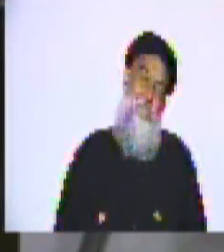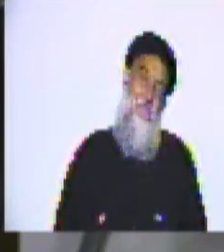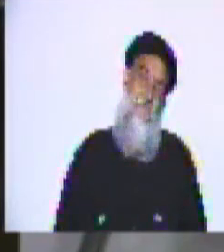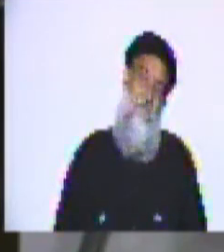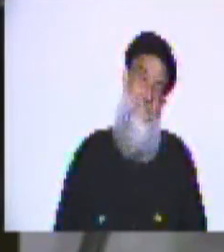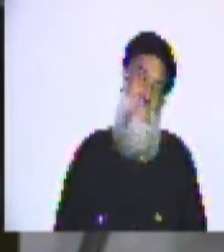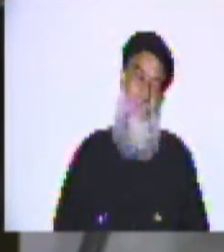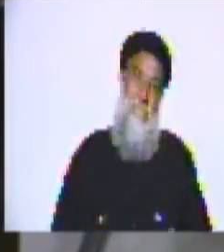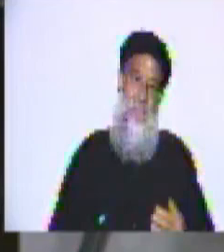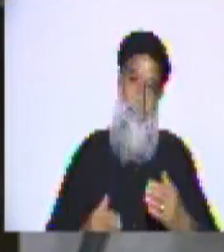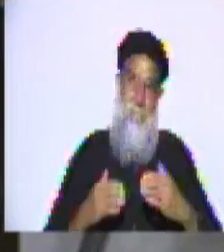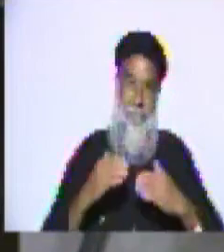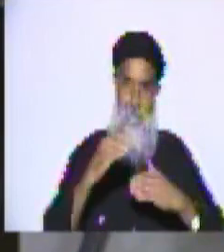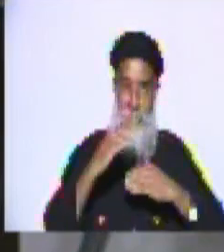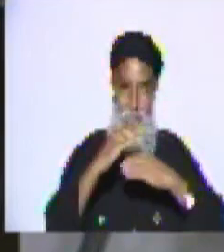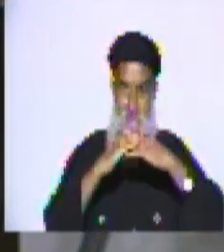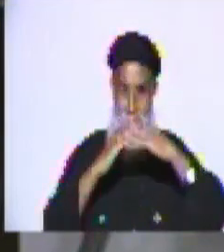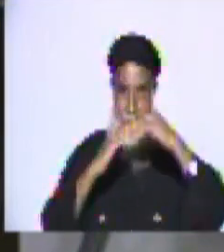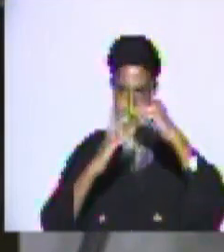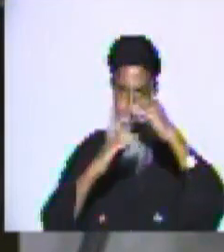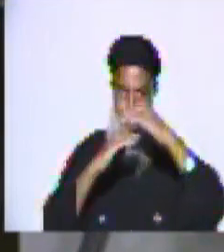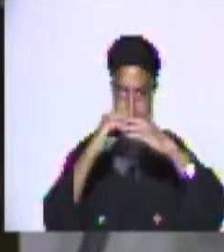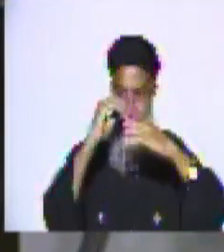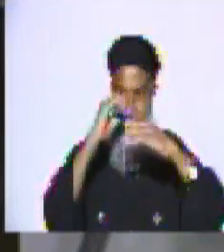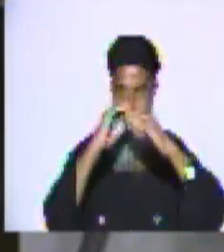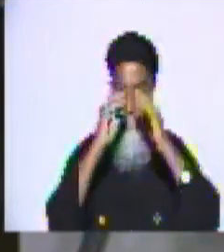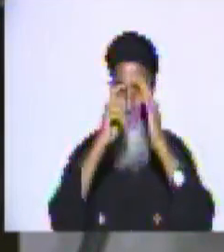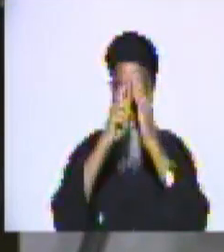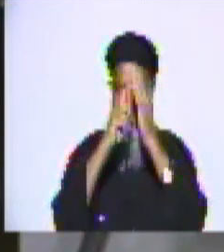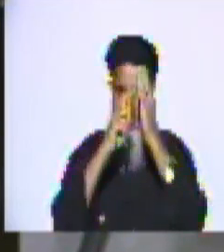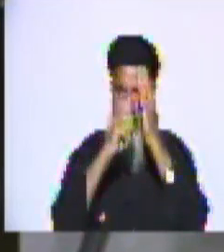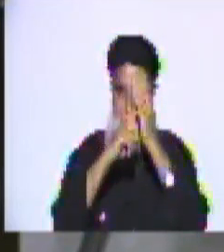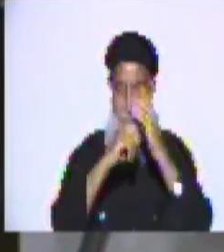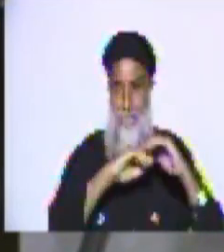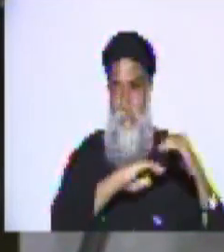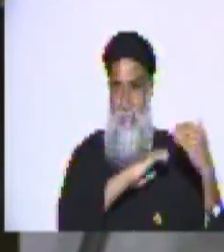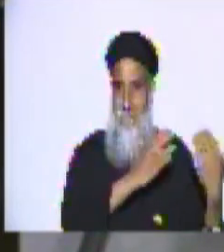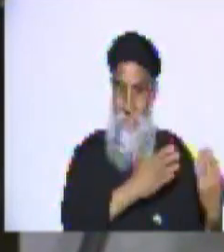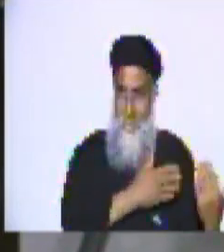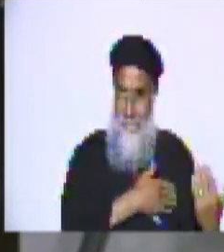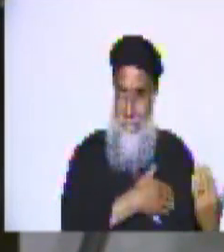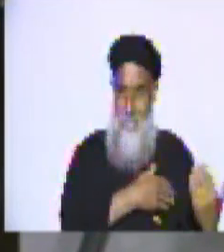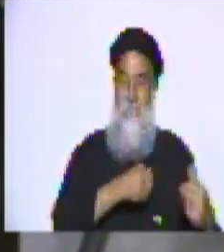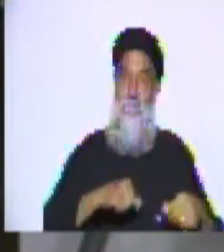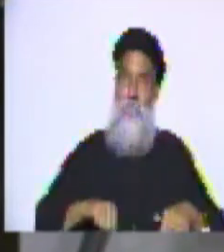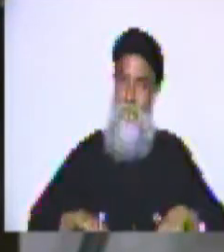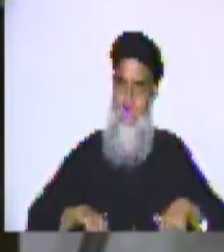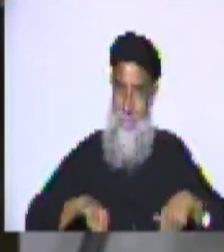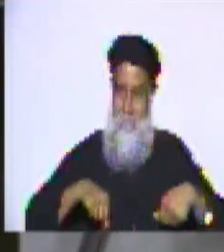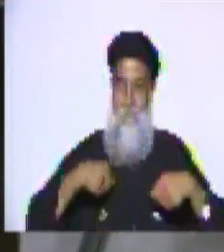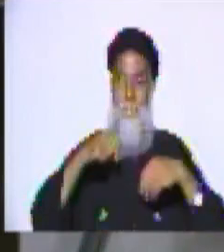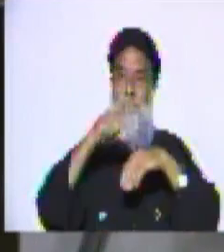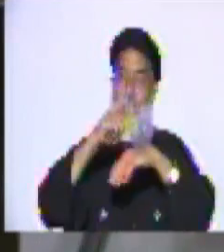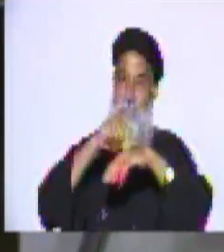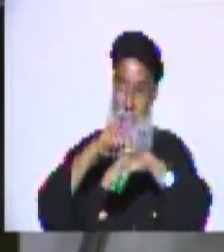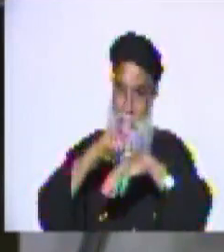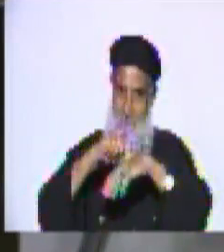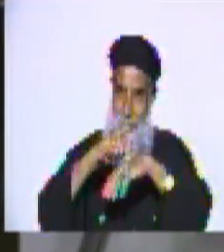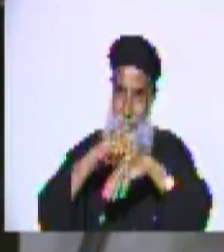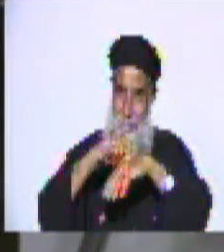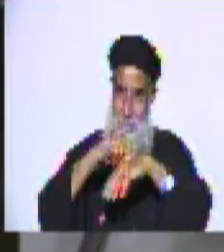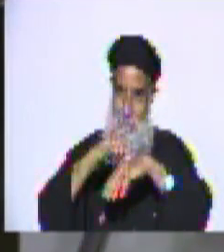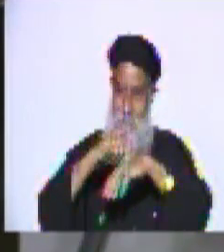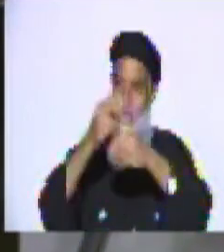يكون المكون الأساسي. يعني لما أقول حياة الإنسان، إيه اللي